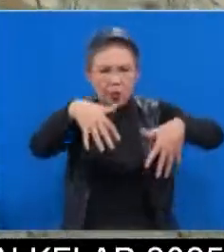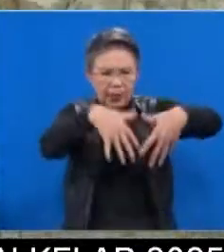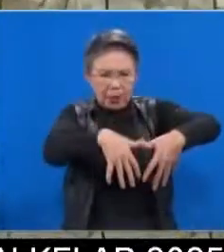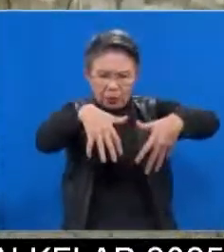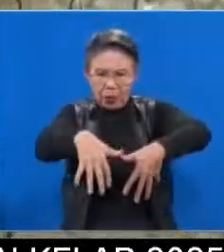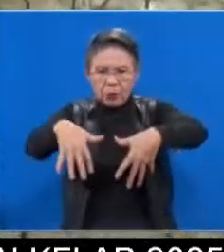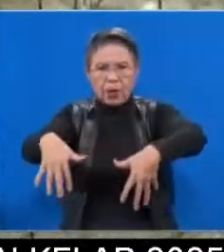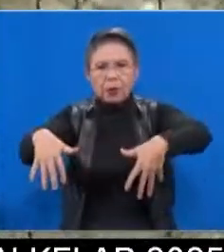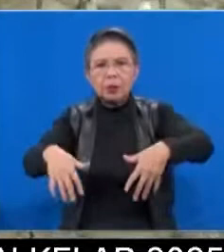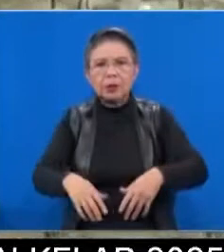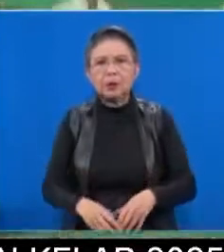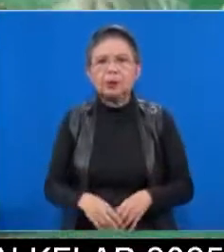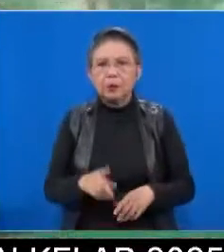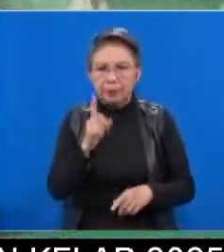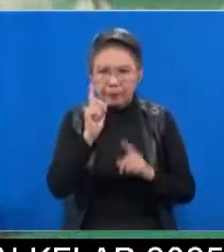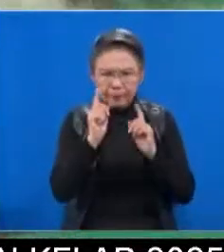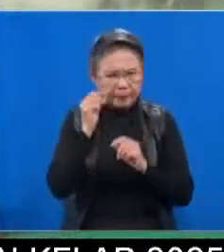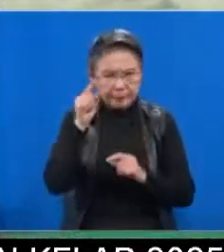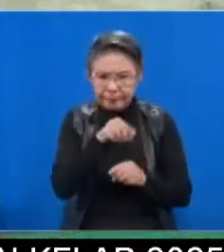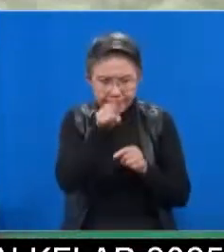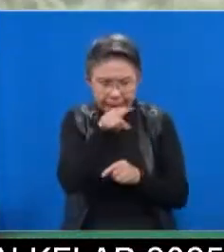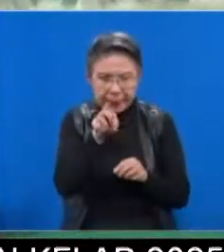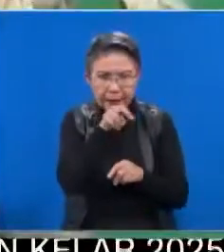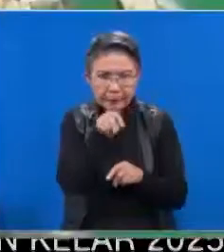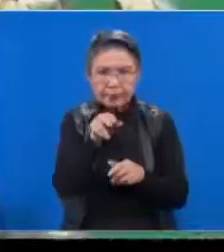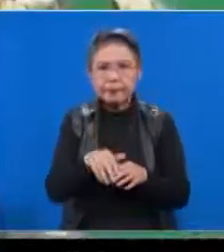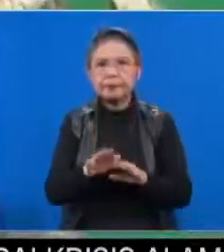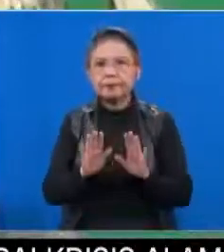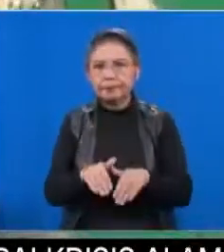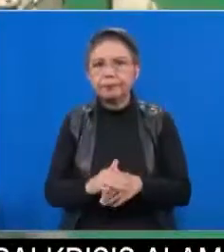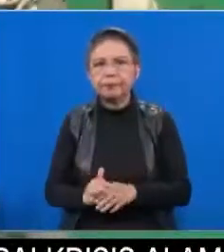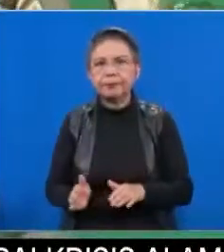tanggul di wilayah rentan banjirop. Tim Liputan, CNN Indonesia.